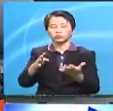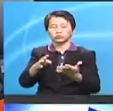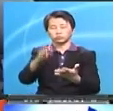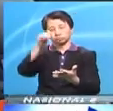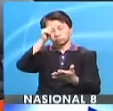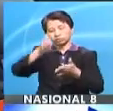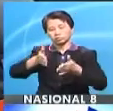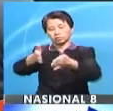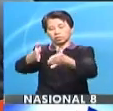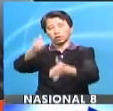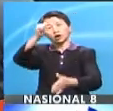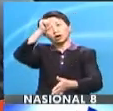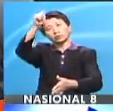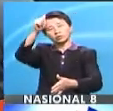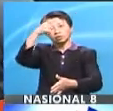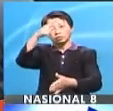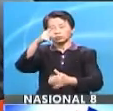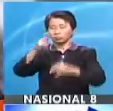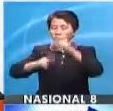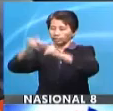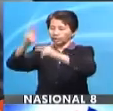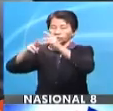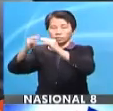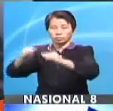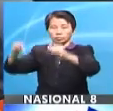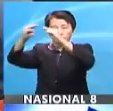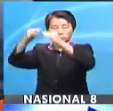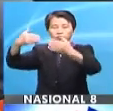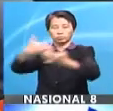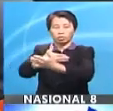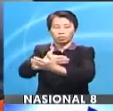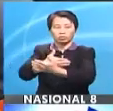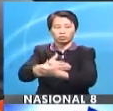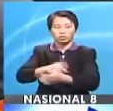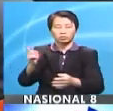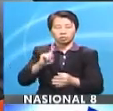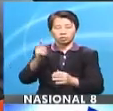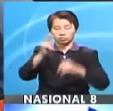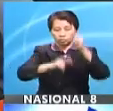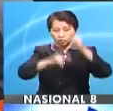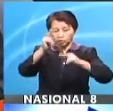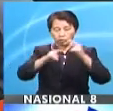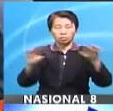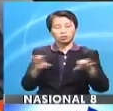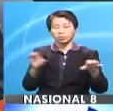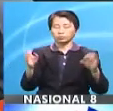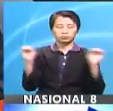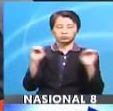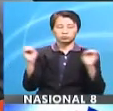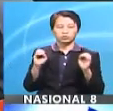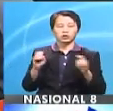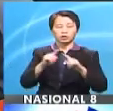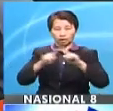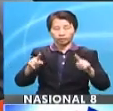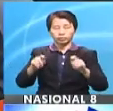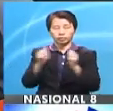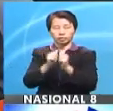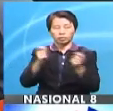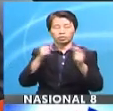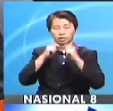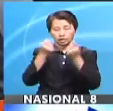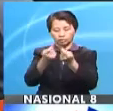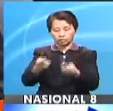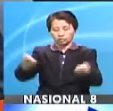lebih-lebih lagi untuk pembinaan masjid-masjid baru tidak ada mana-mana pembinaan pun dibuat melainkan dalam keadaan